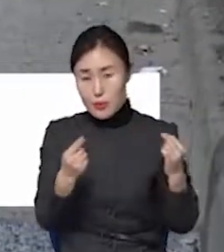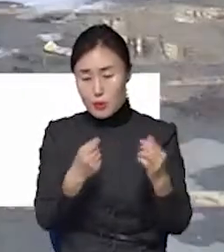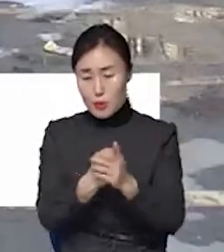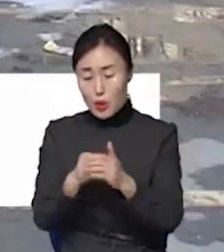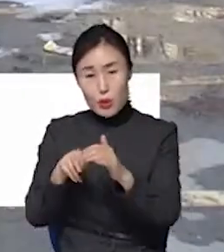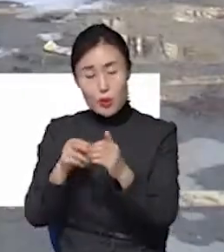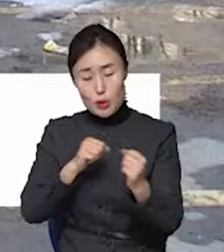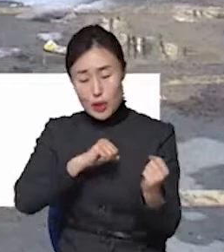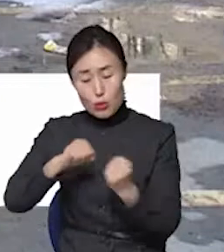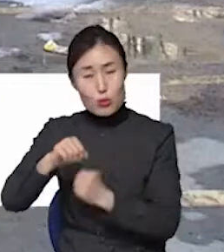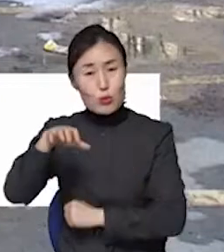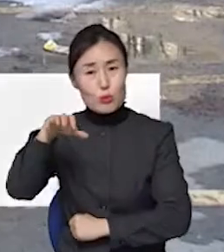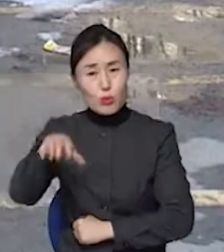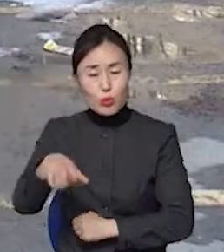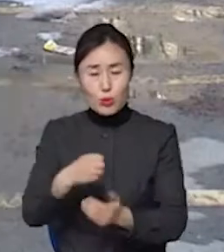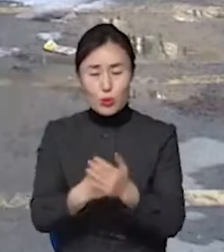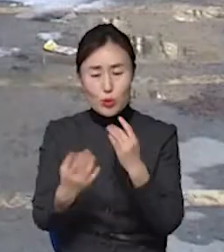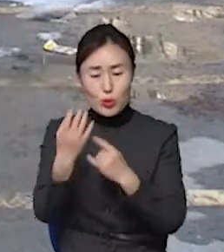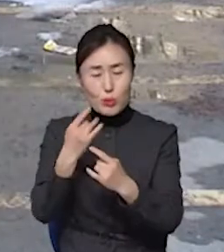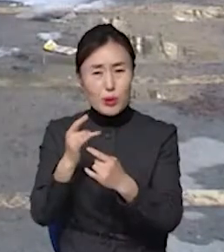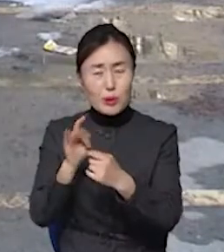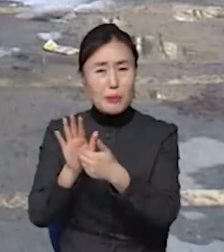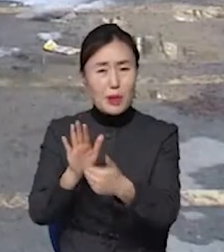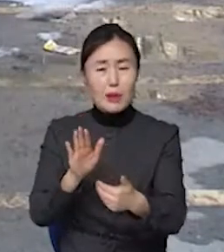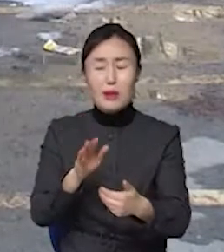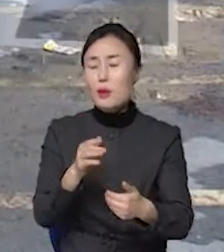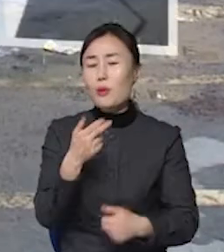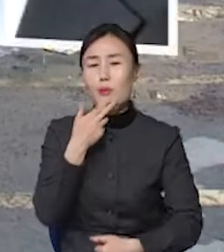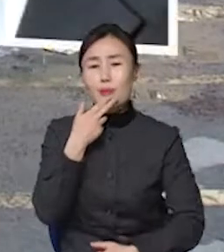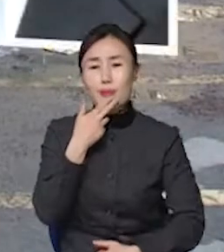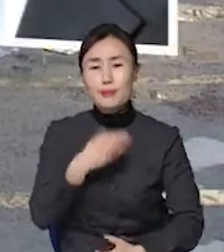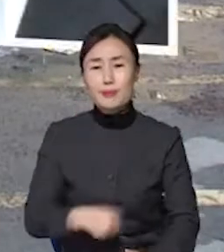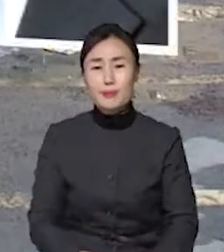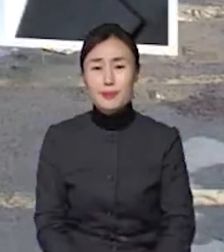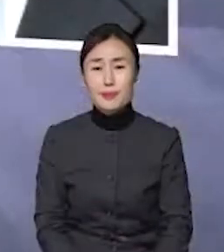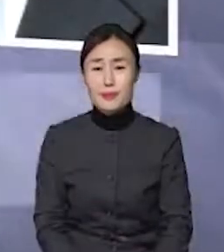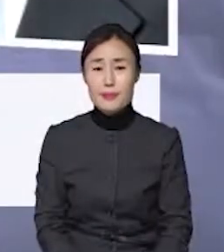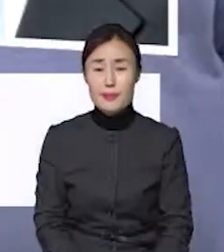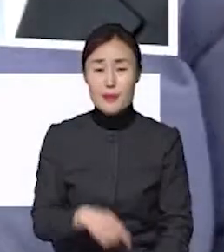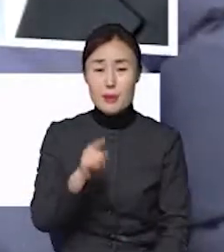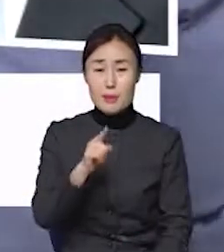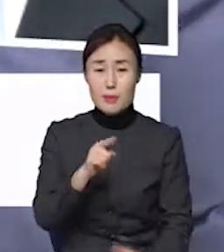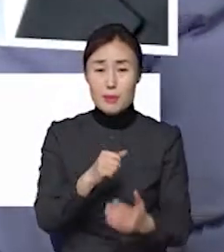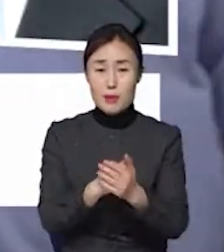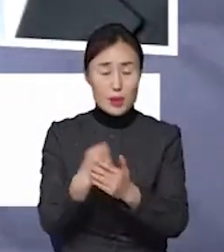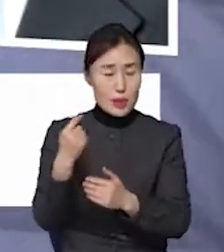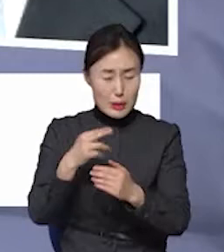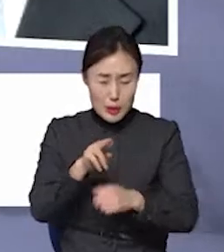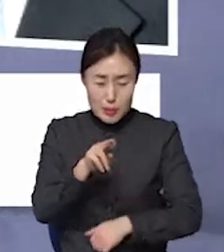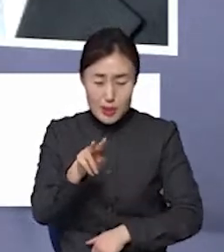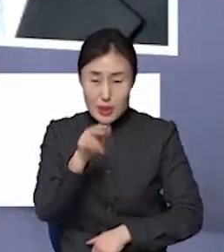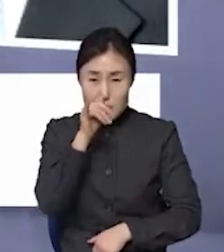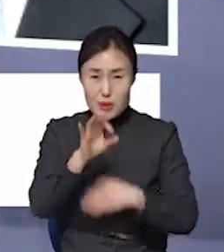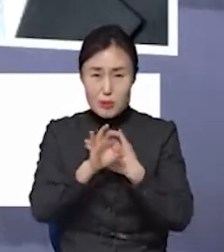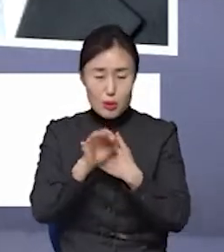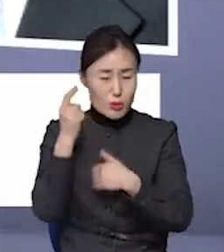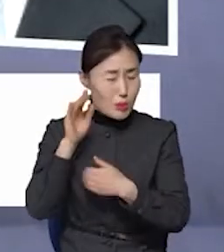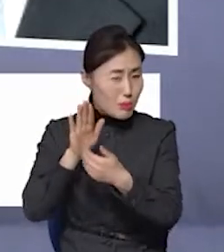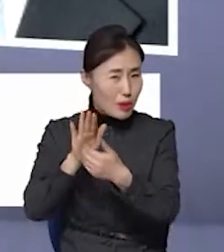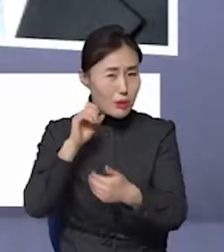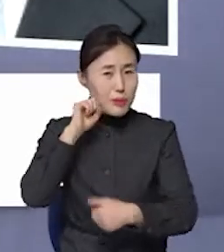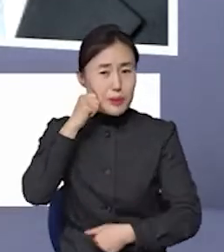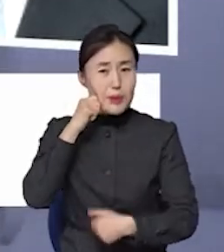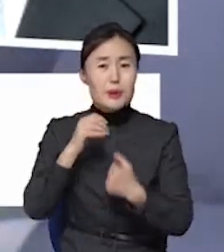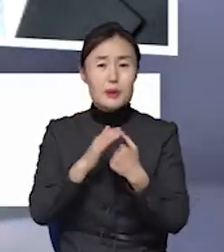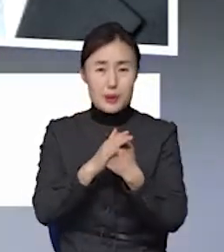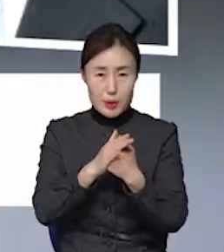스프링클러 등 초기 화재 진압장치도 설치되어 있지 않습니다. 틈새가 발생되게 되면 차단 효과가 떨어지기 때문에 어떻게